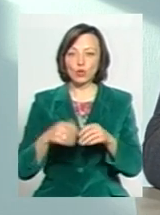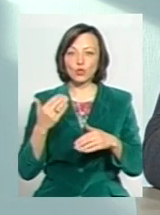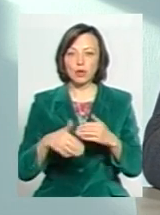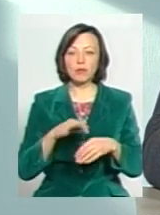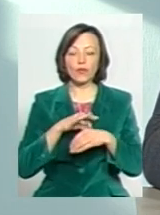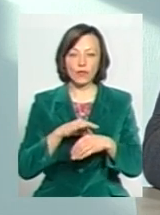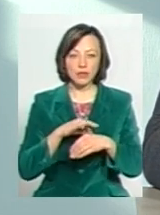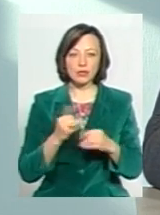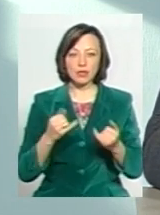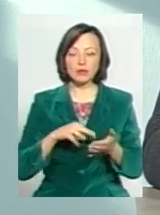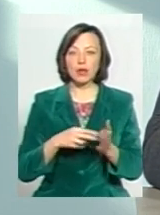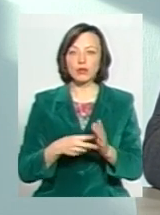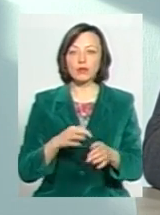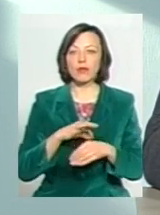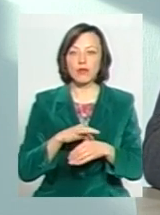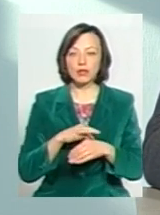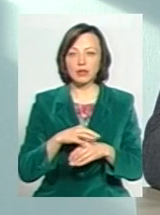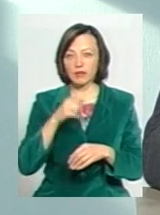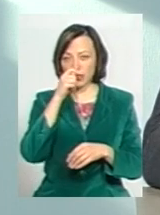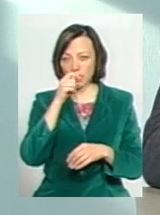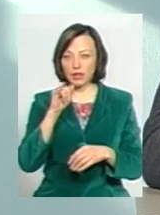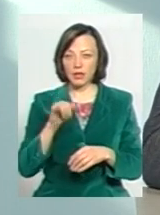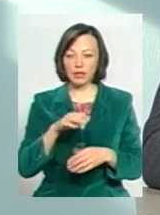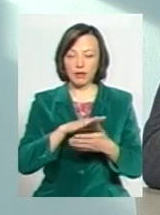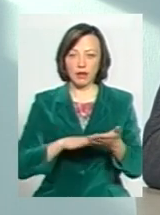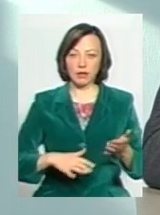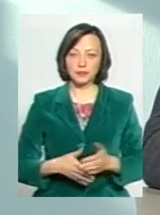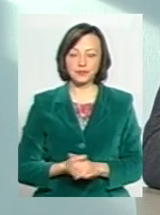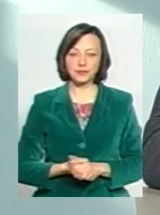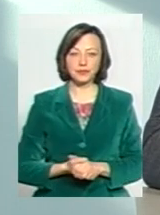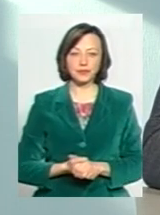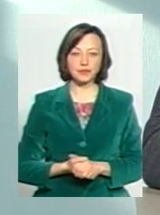Зараз планується проведення квітневих і так далі.